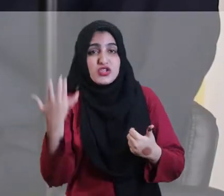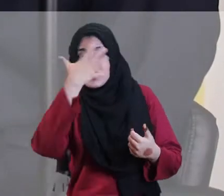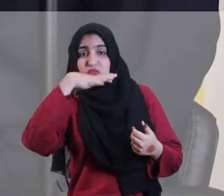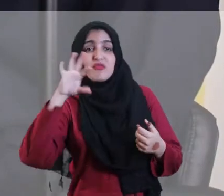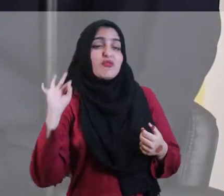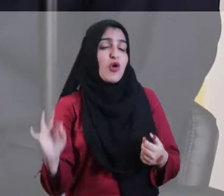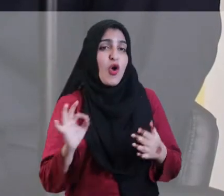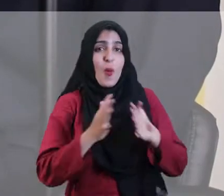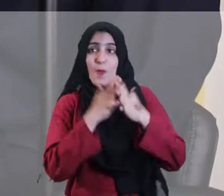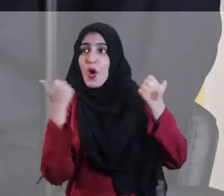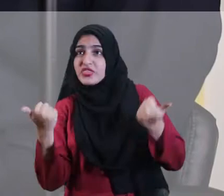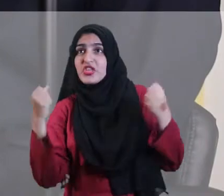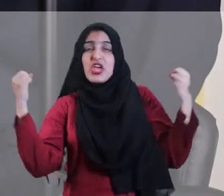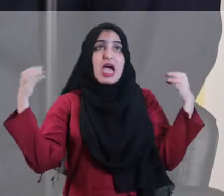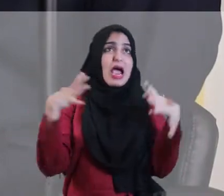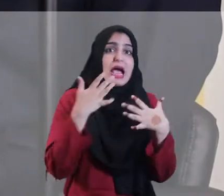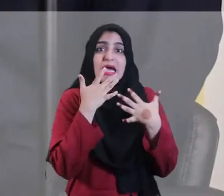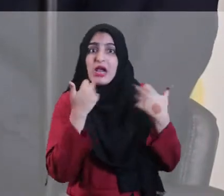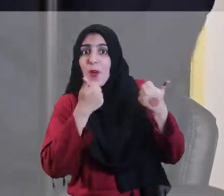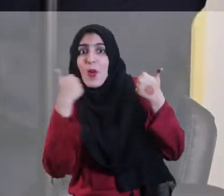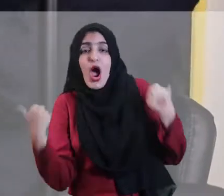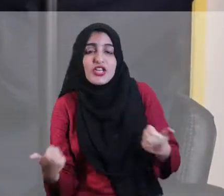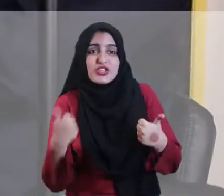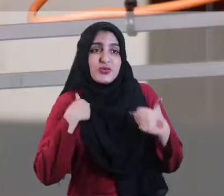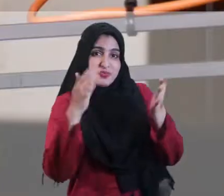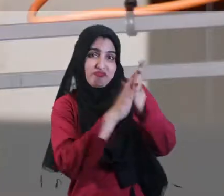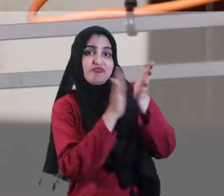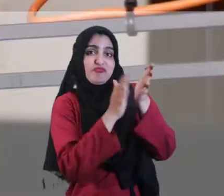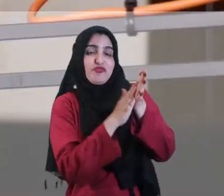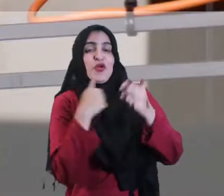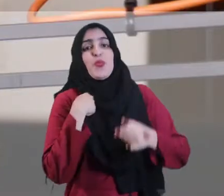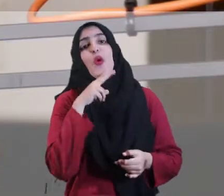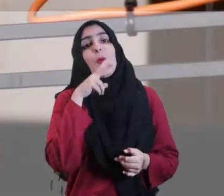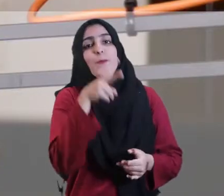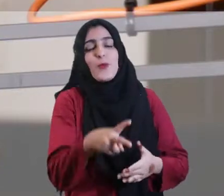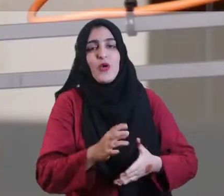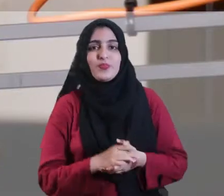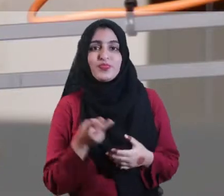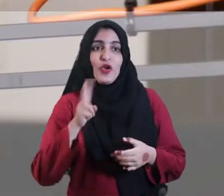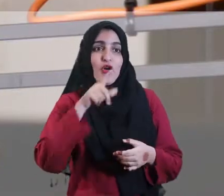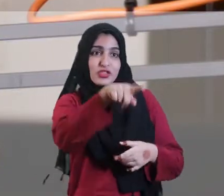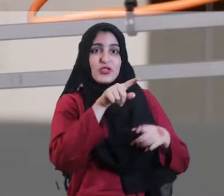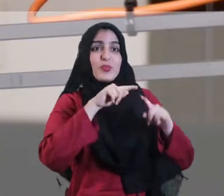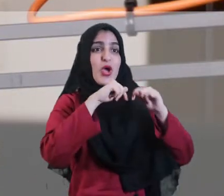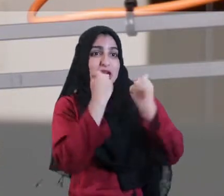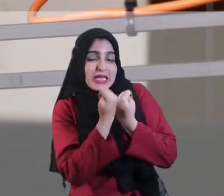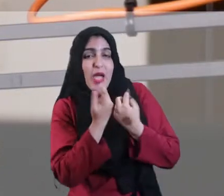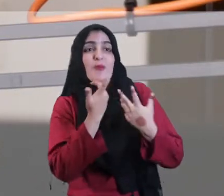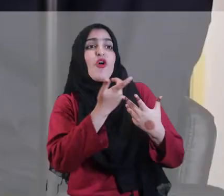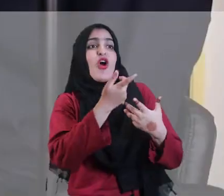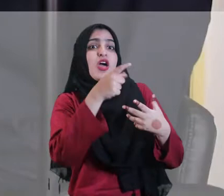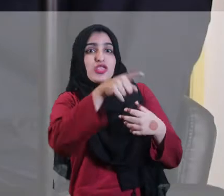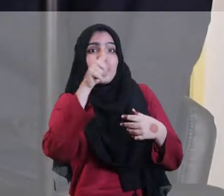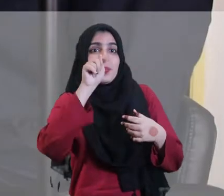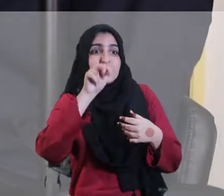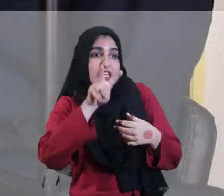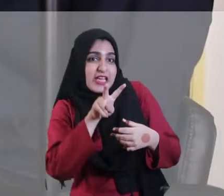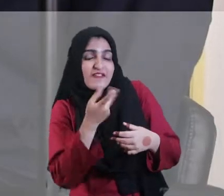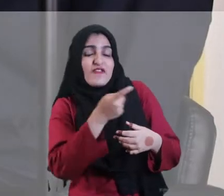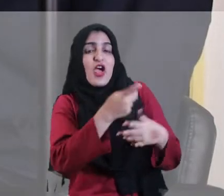क्लासिफिकेशन ब्राइट कलरफुल आई डोंट गिव जानवर ट्रस्ट डिफिसिट यूएनसी ओवरड्राफ्ट कार चाचा